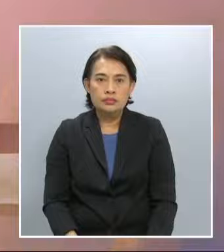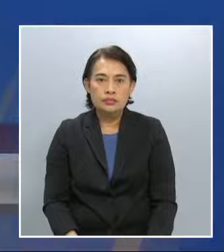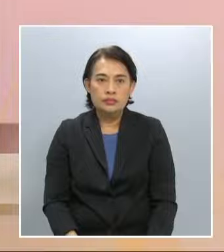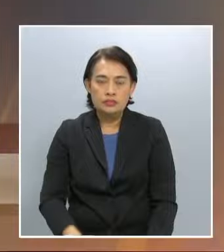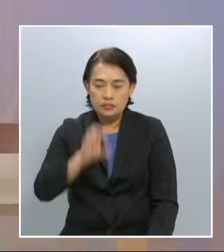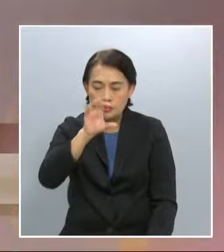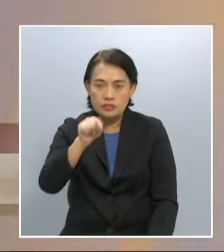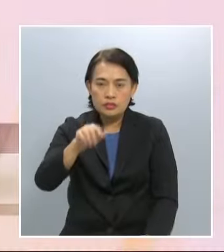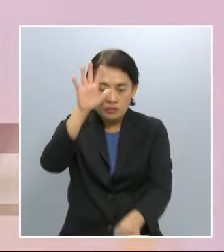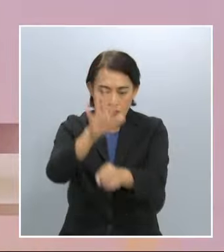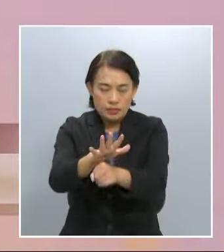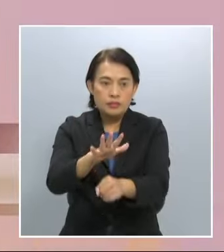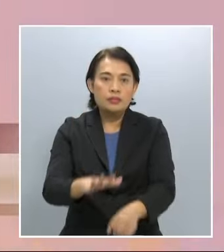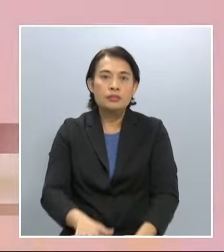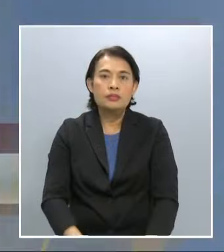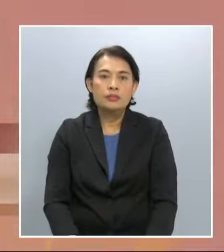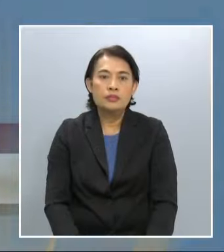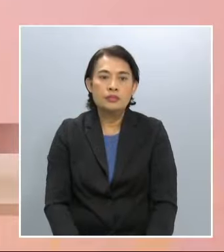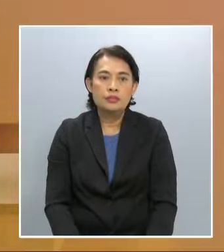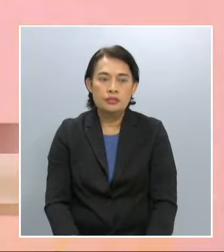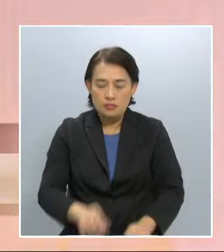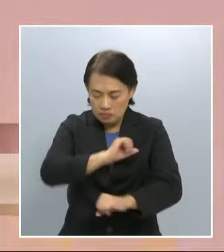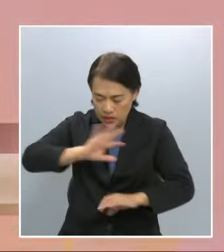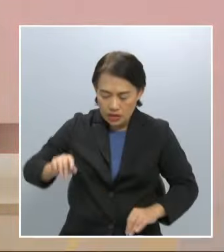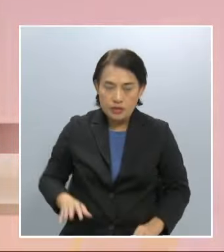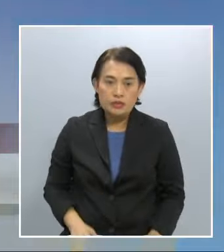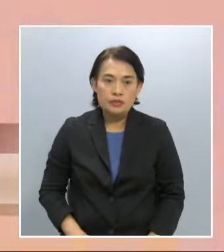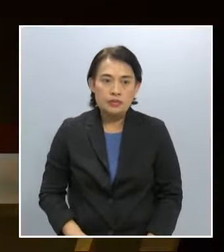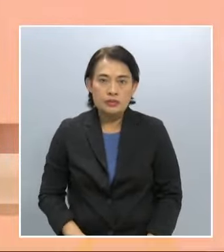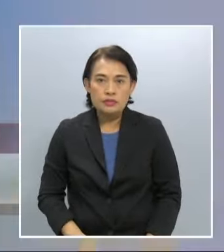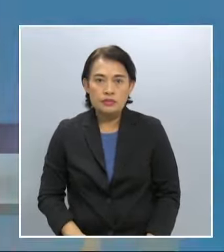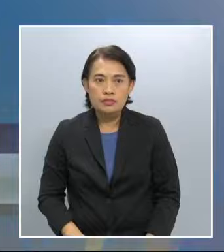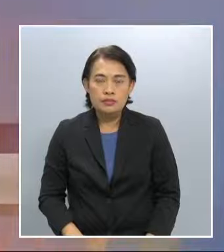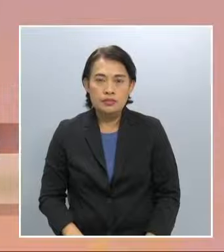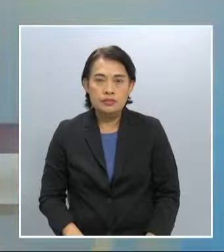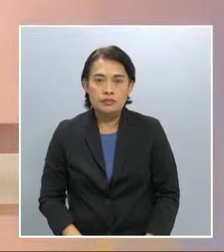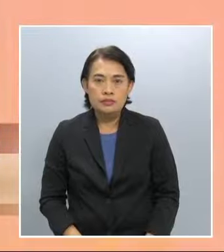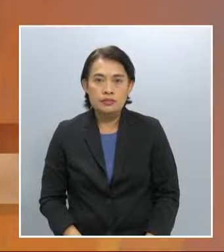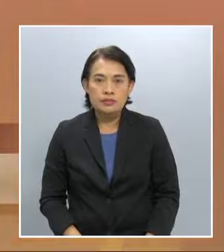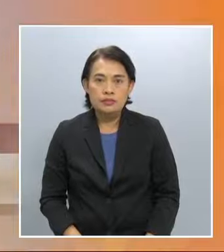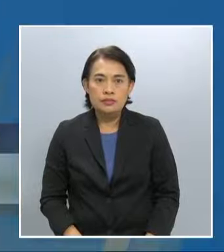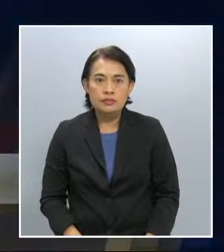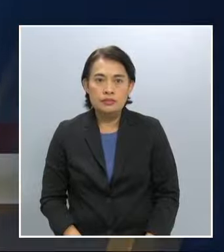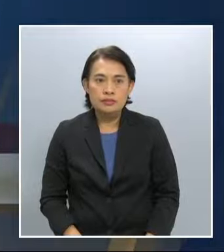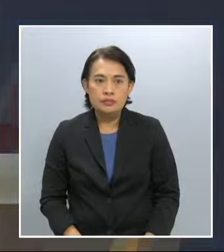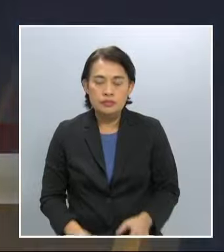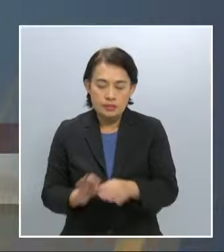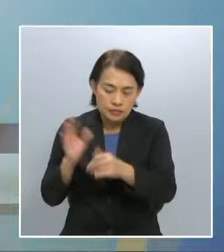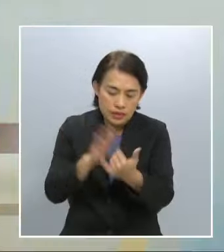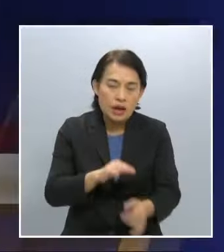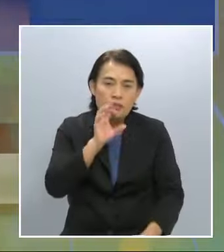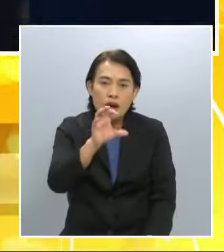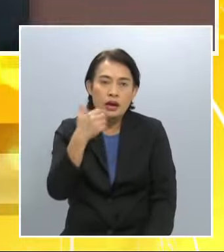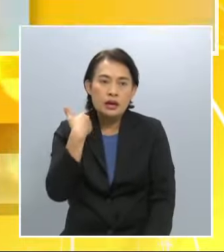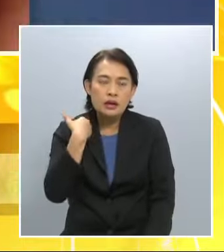ครับ ปล่อย ไม่เอาครับ แม่ยิงไหมเ ออ